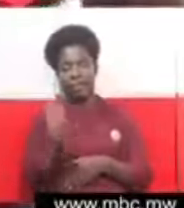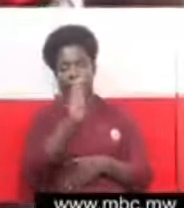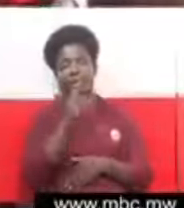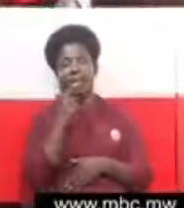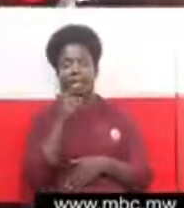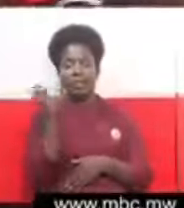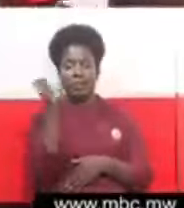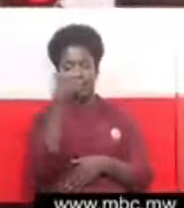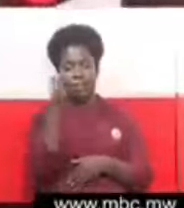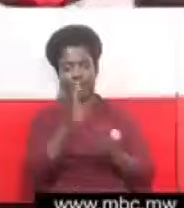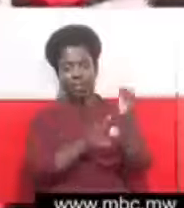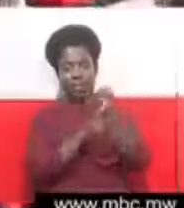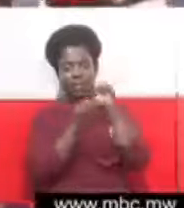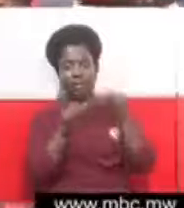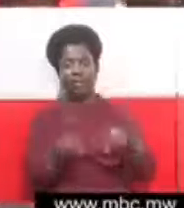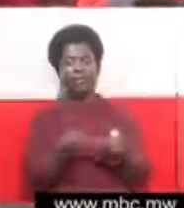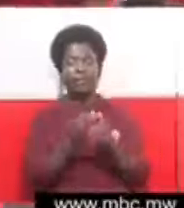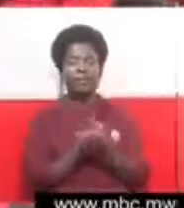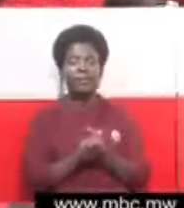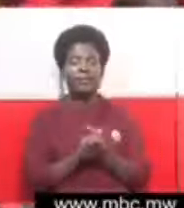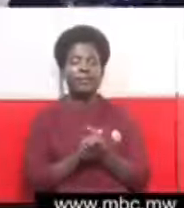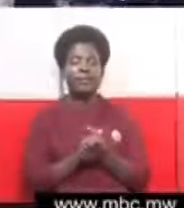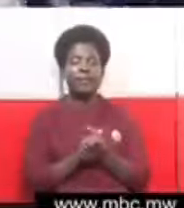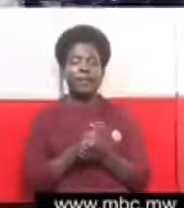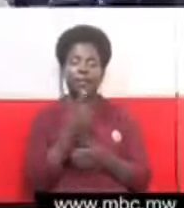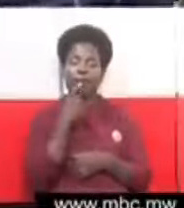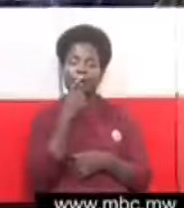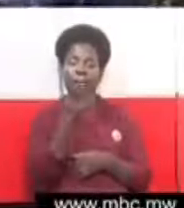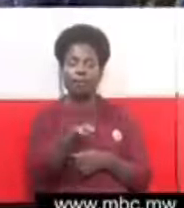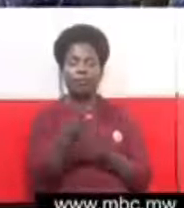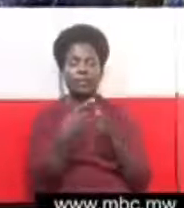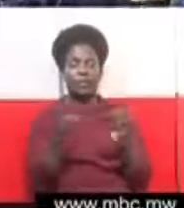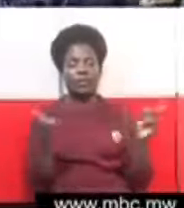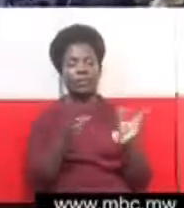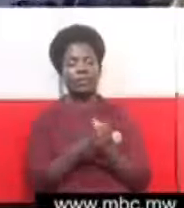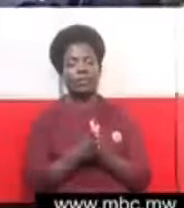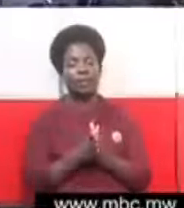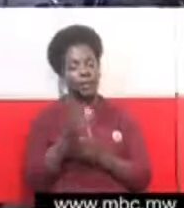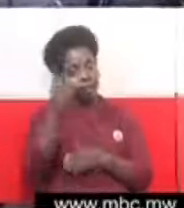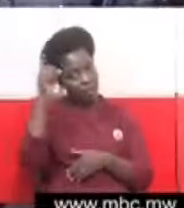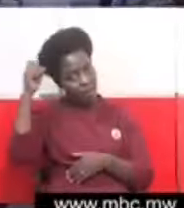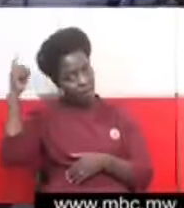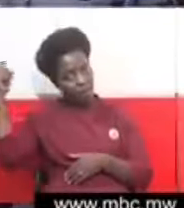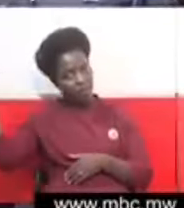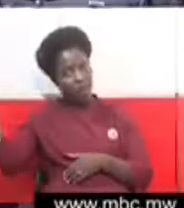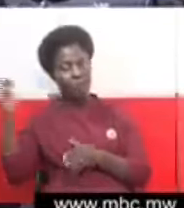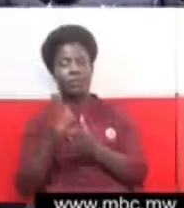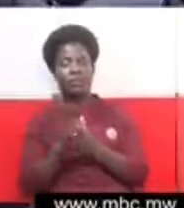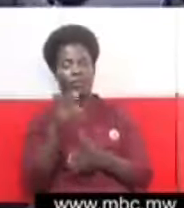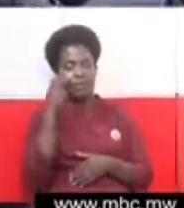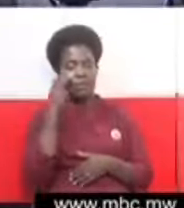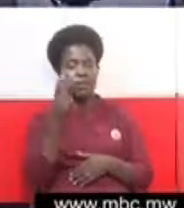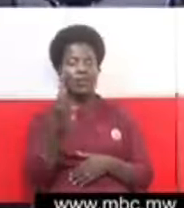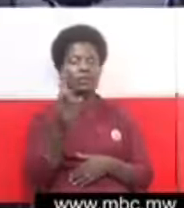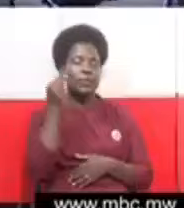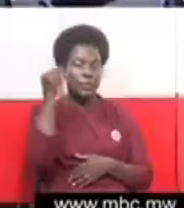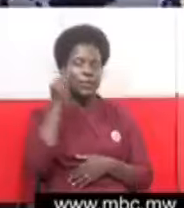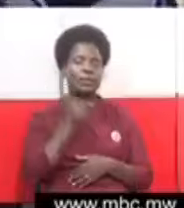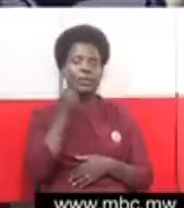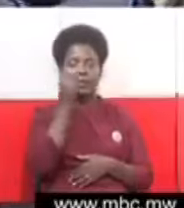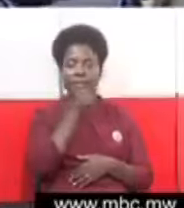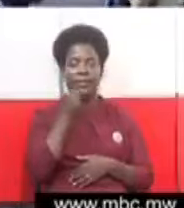wa dziko lino Dr. Lazarus Chakwela wawatsimikizira kuti maloto ndi masomphenya a malemu Dr. Saulos